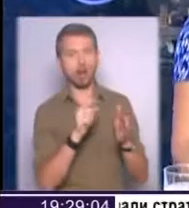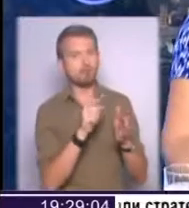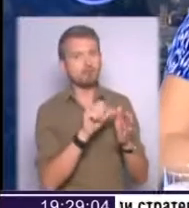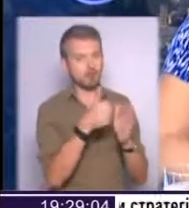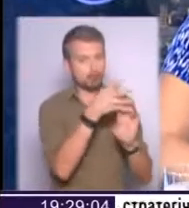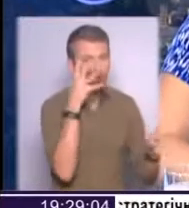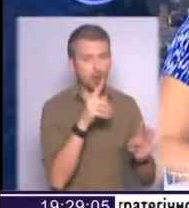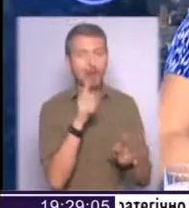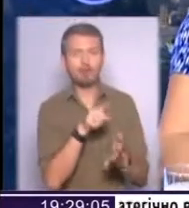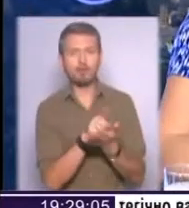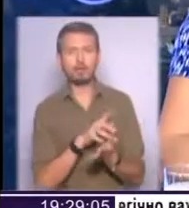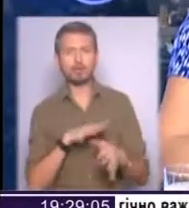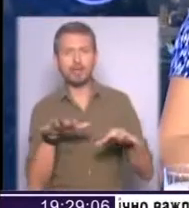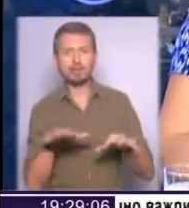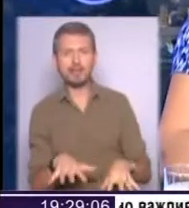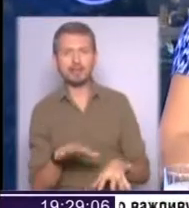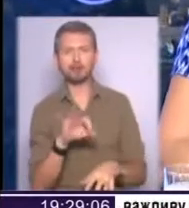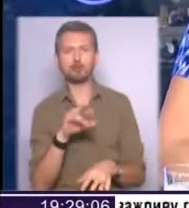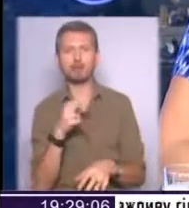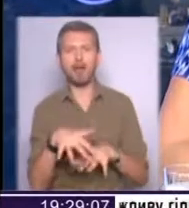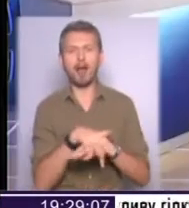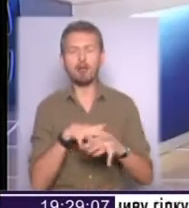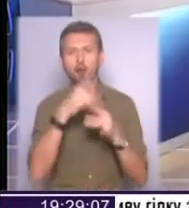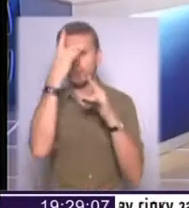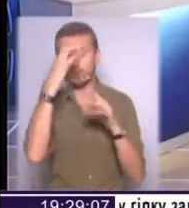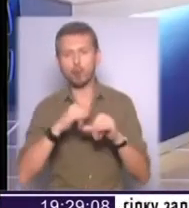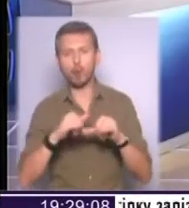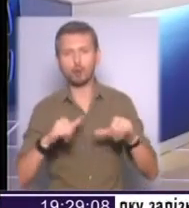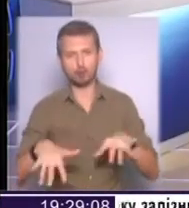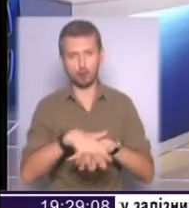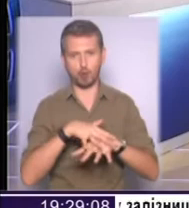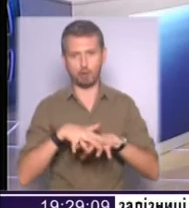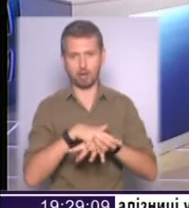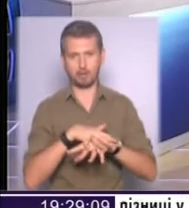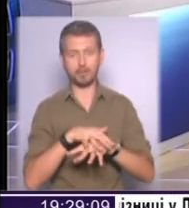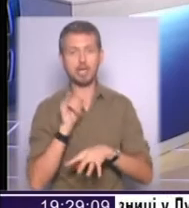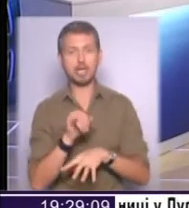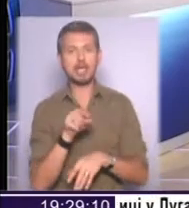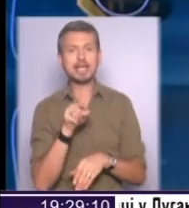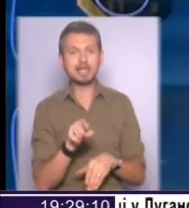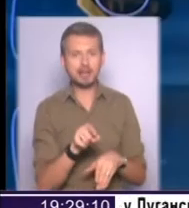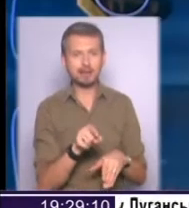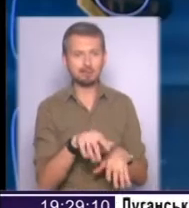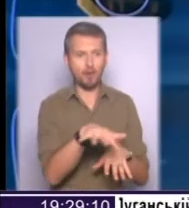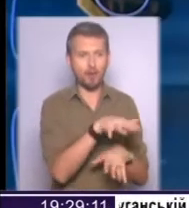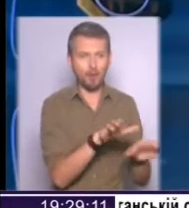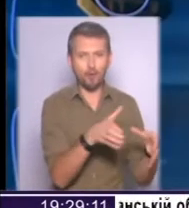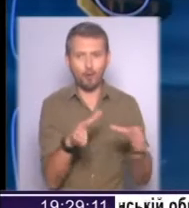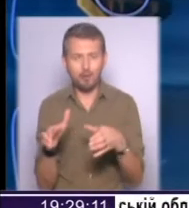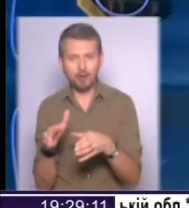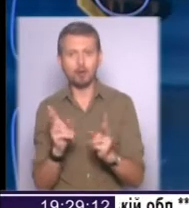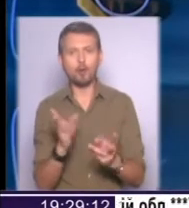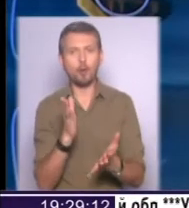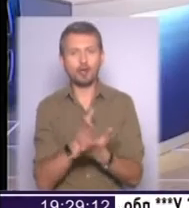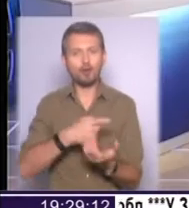Це повинно бути місце соціально-культурного розвитку громад. І тих локальних громад, які є довкола цих